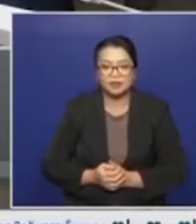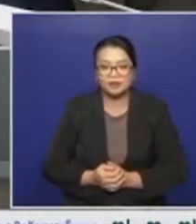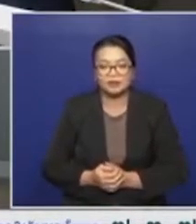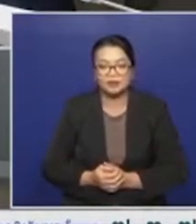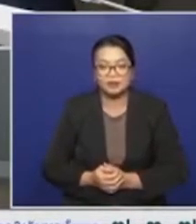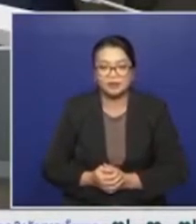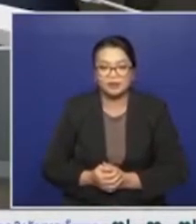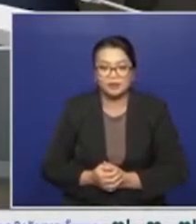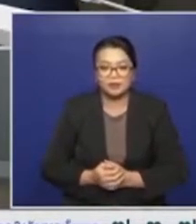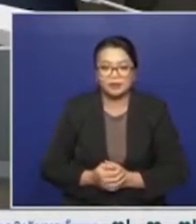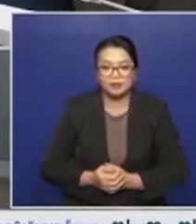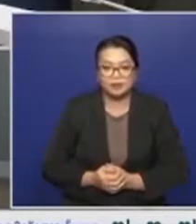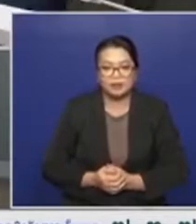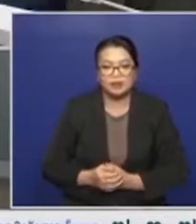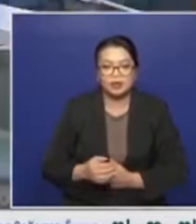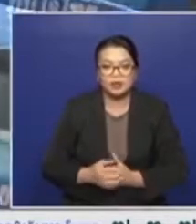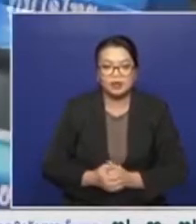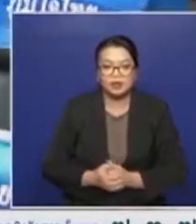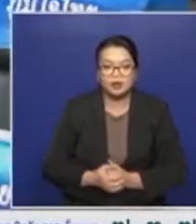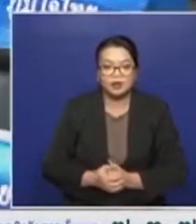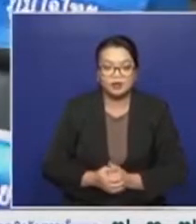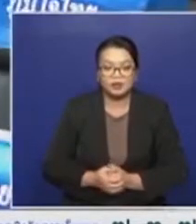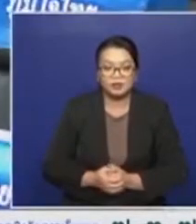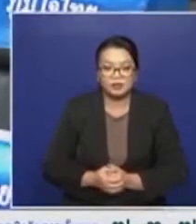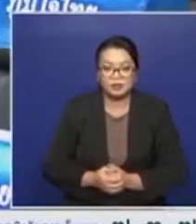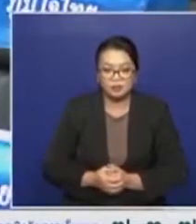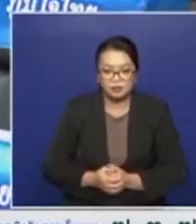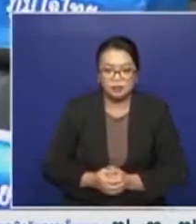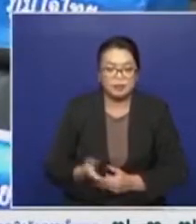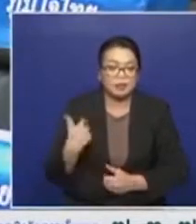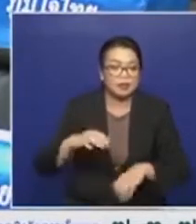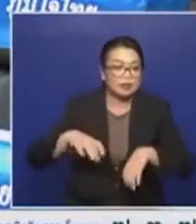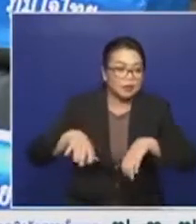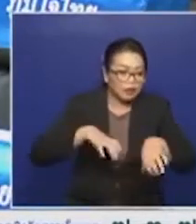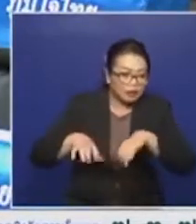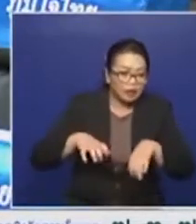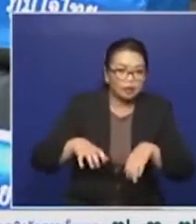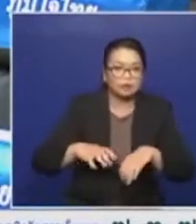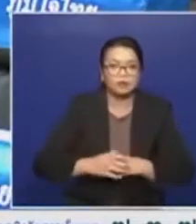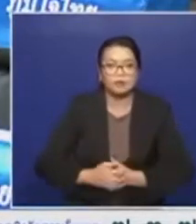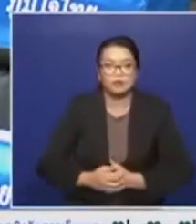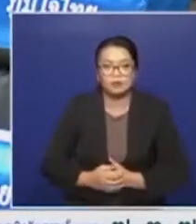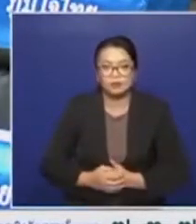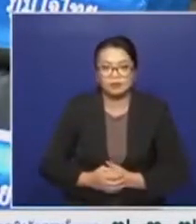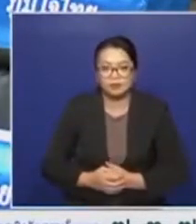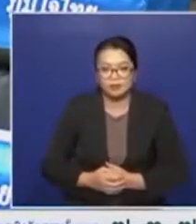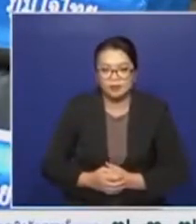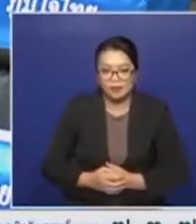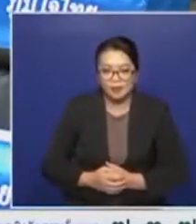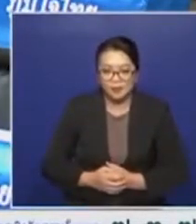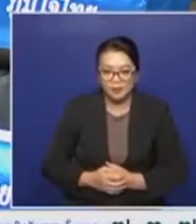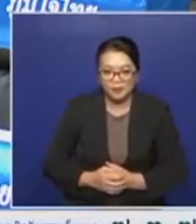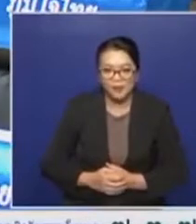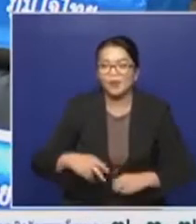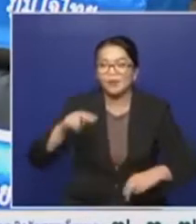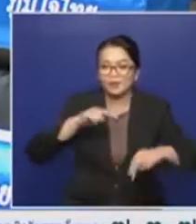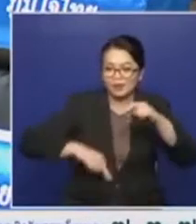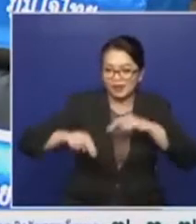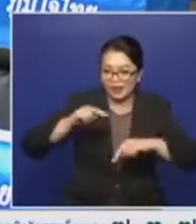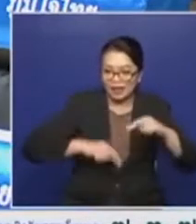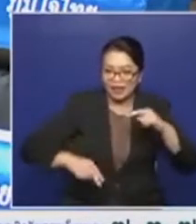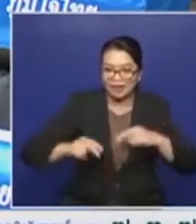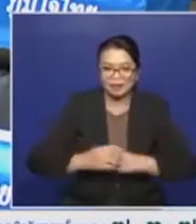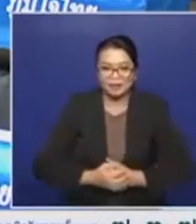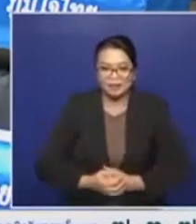เทียมกันมีการแบ่งแยกอำนาจนิติบัญญัติบริหารตุลาการมีกลไกตรวจสอบถ่วงดุล